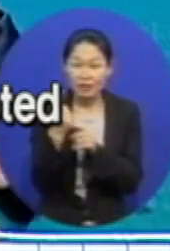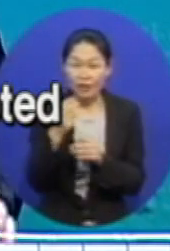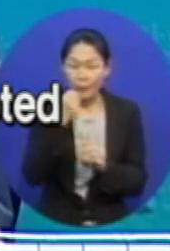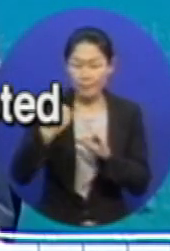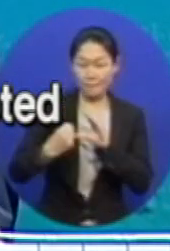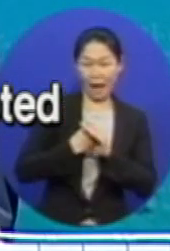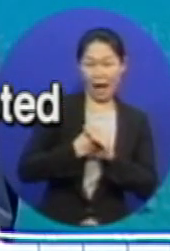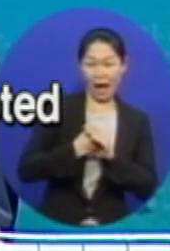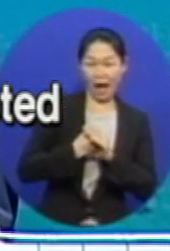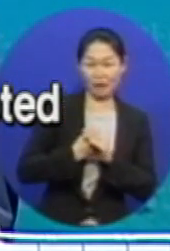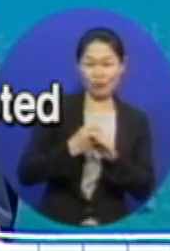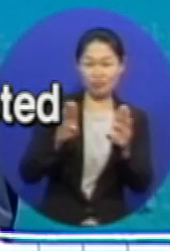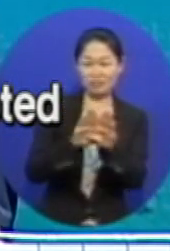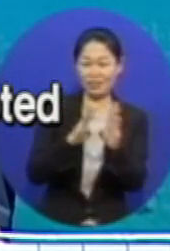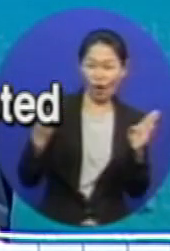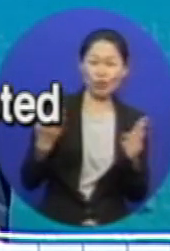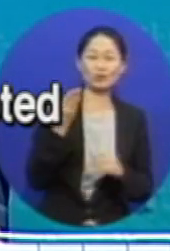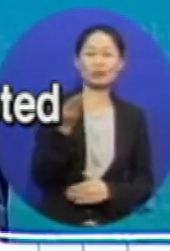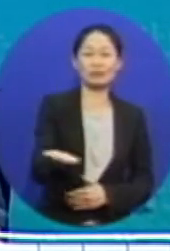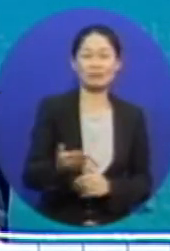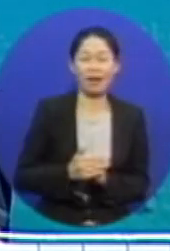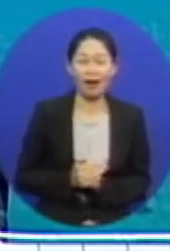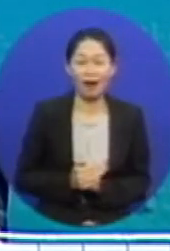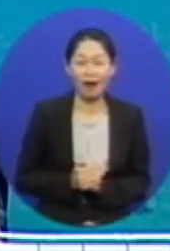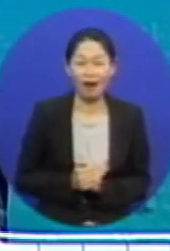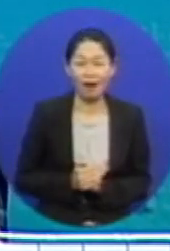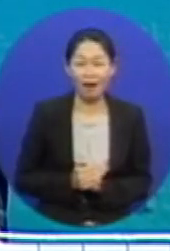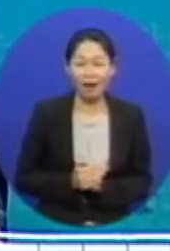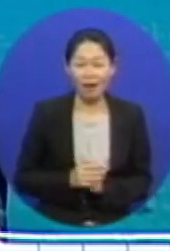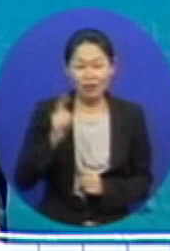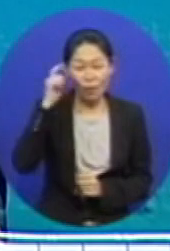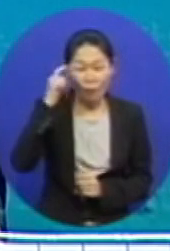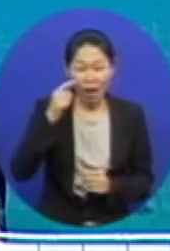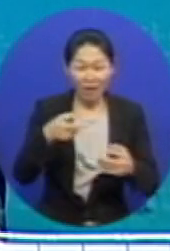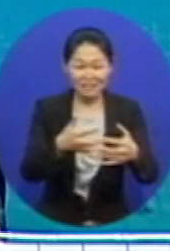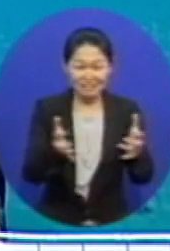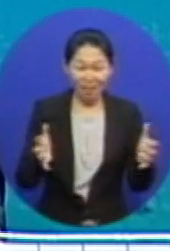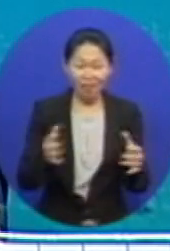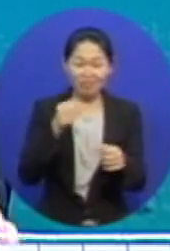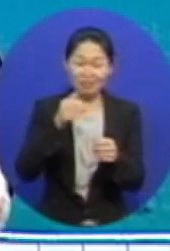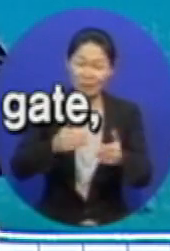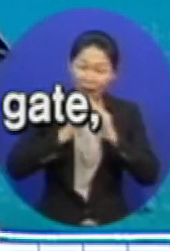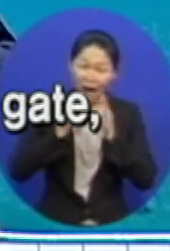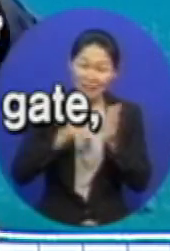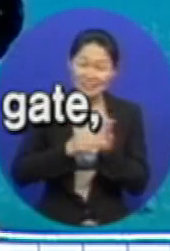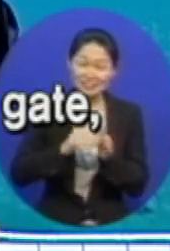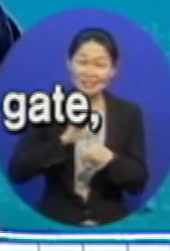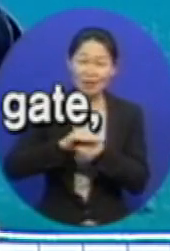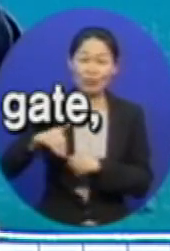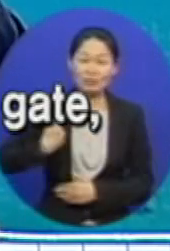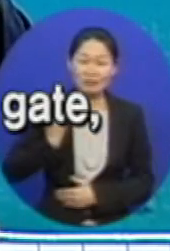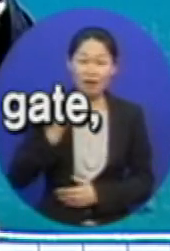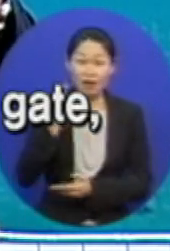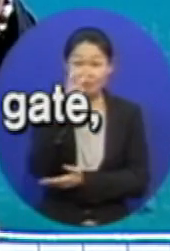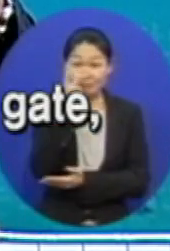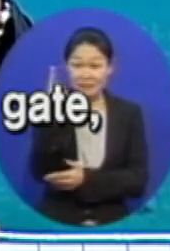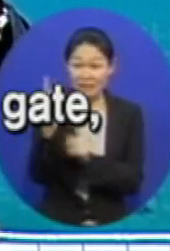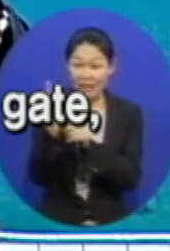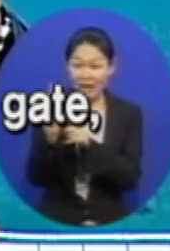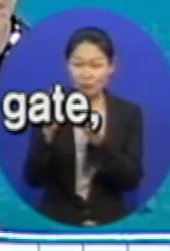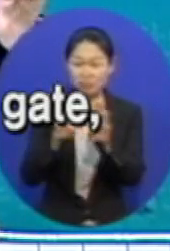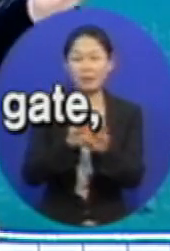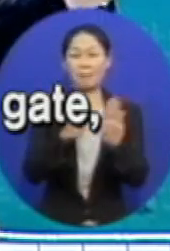문을 열어줘 버렸네 왜 싼 너 몰라 그 성을 문지기가 문을 열어줘 버리니까